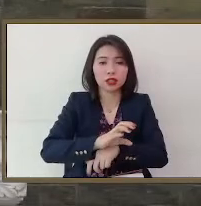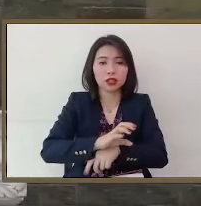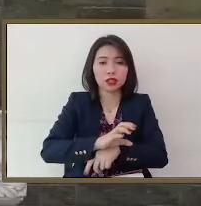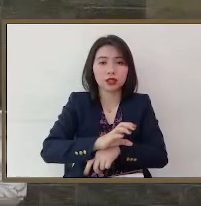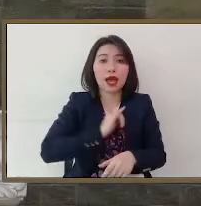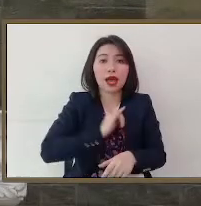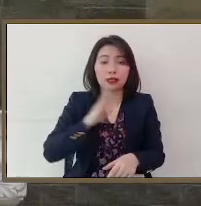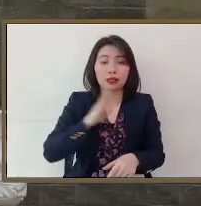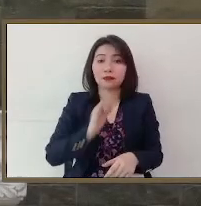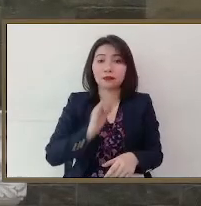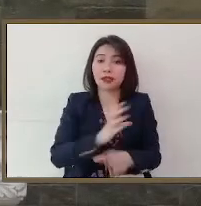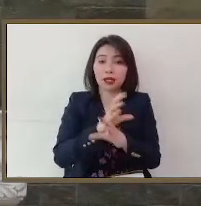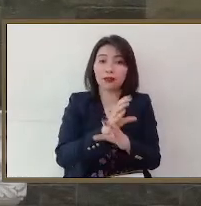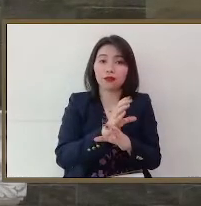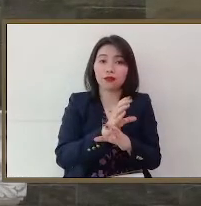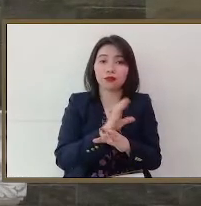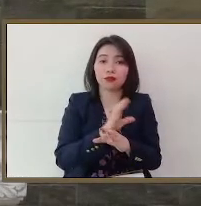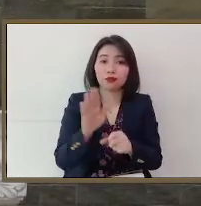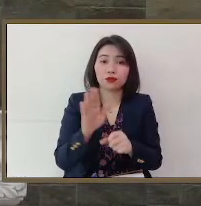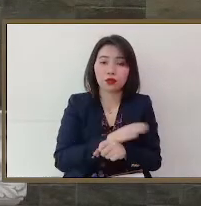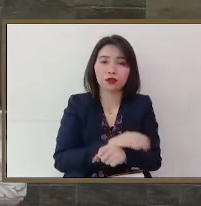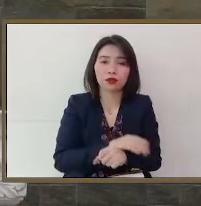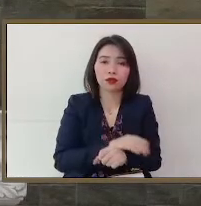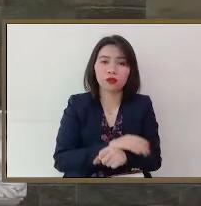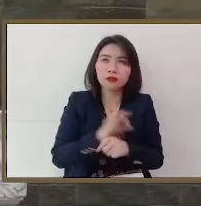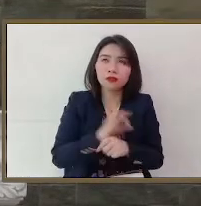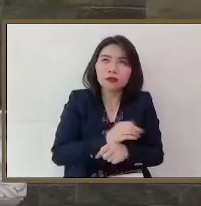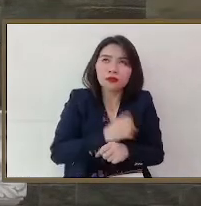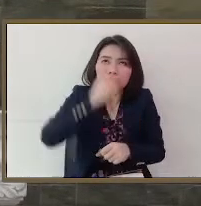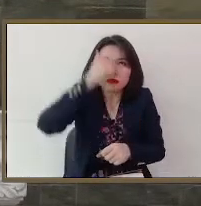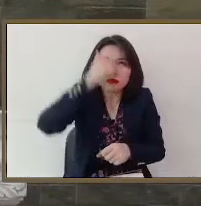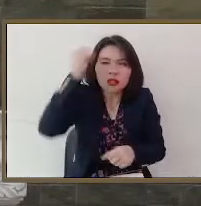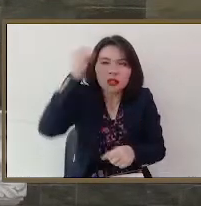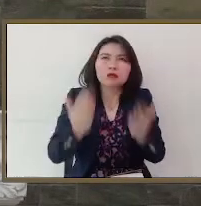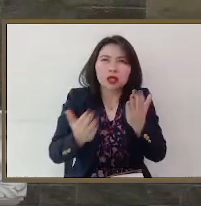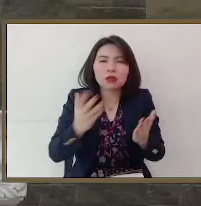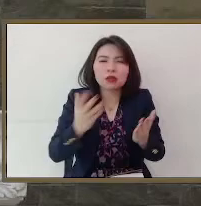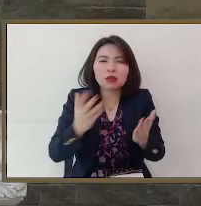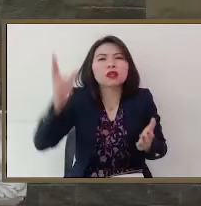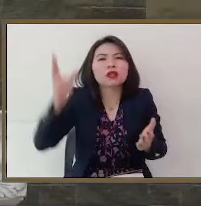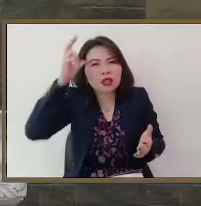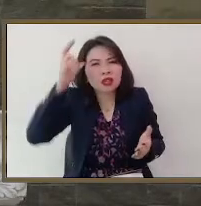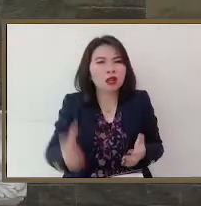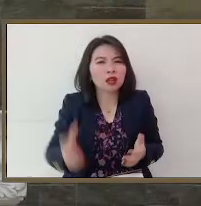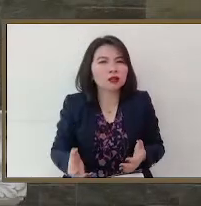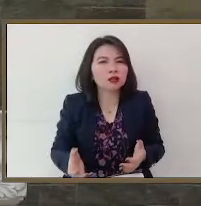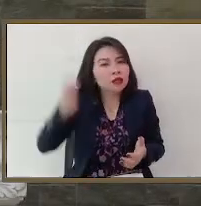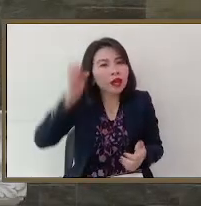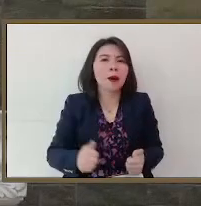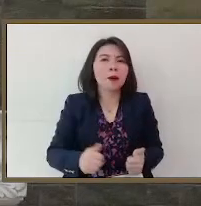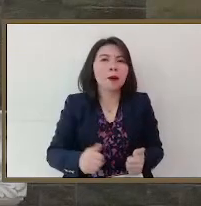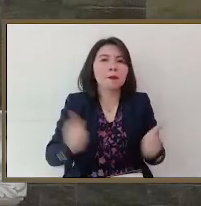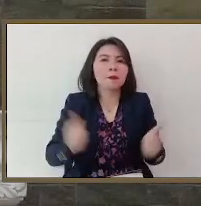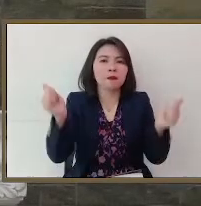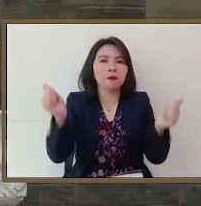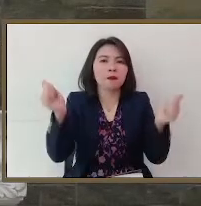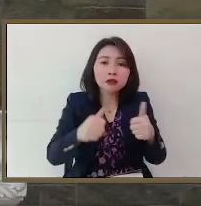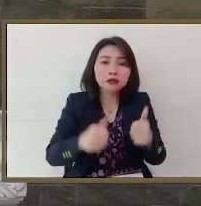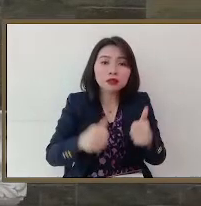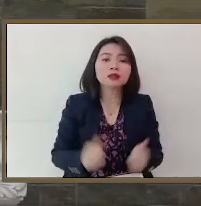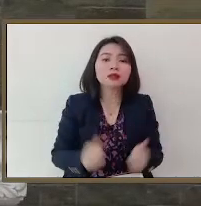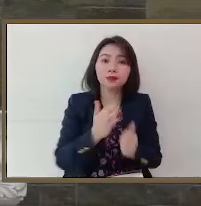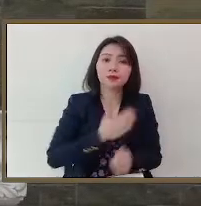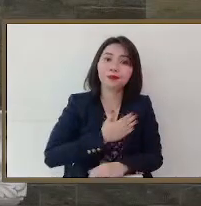careful. Bakit? Sapagkat maaaring ang Diablo, papaburan niya ako. Everything is smooth. This is